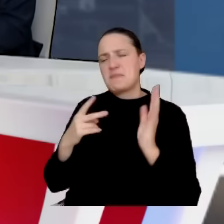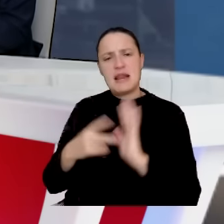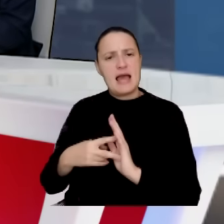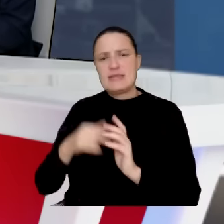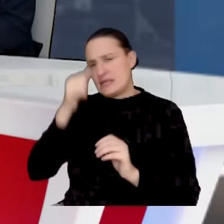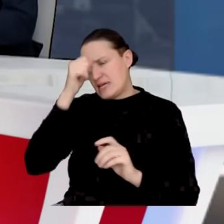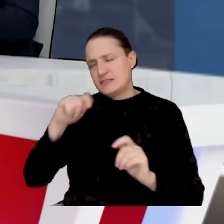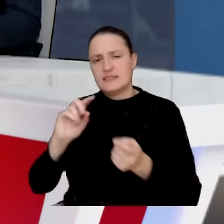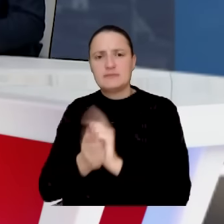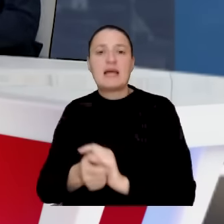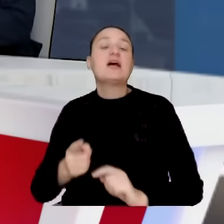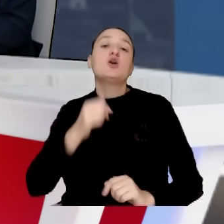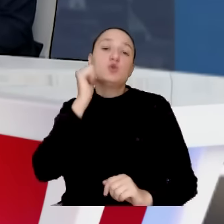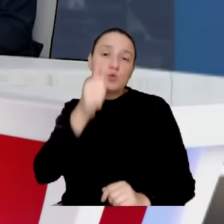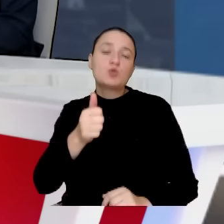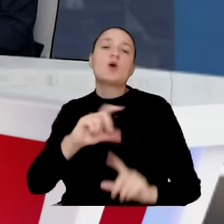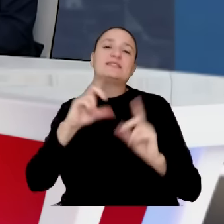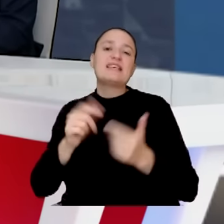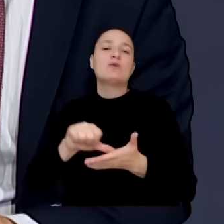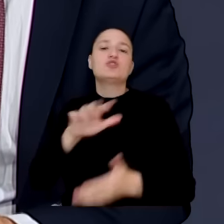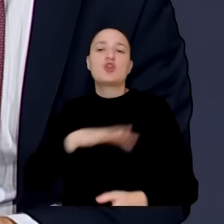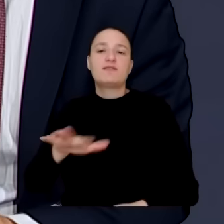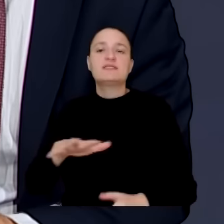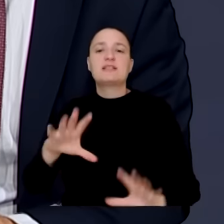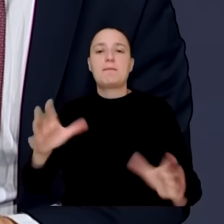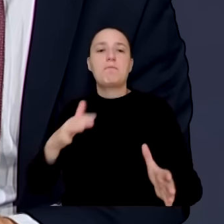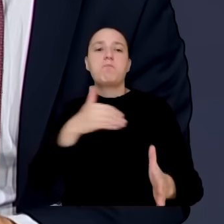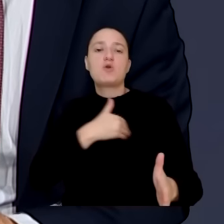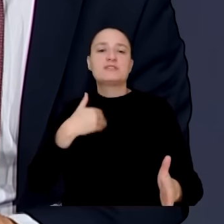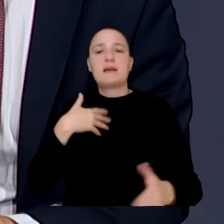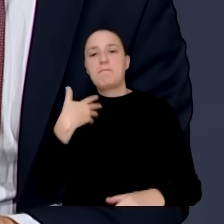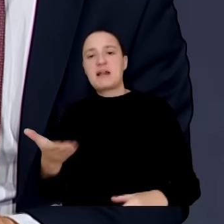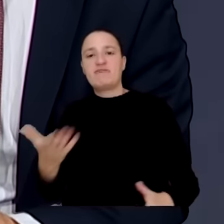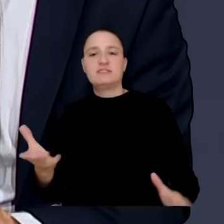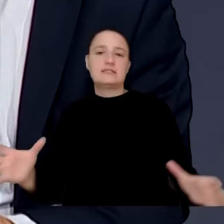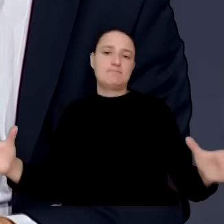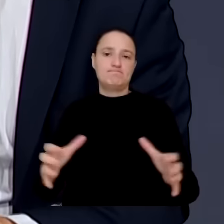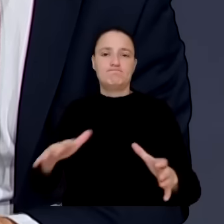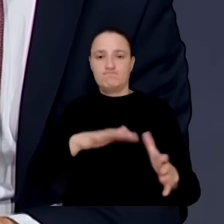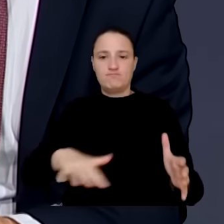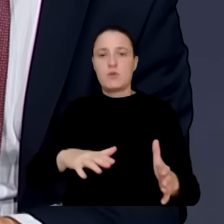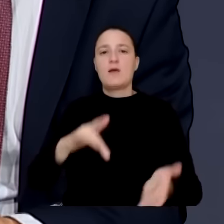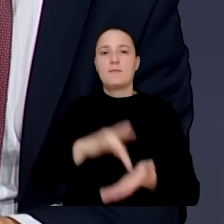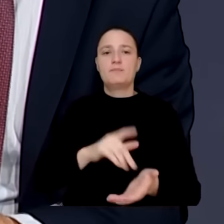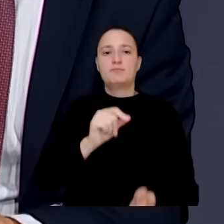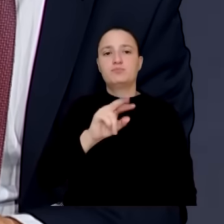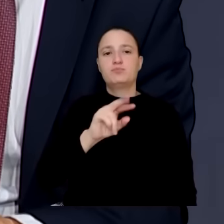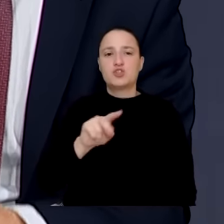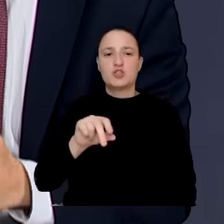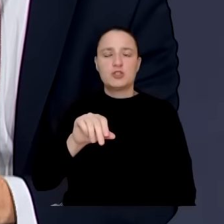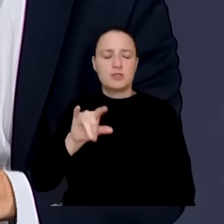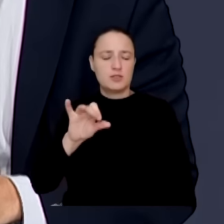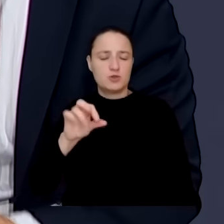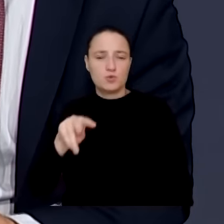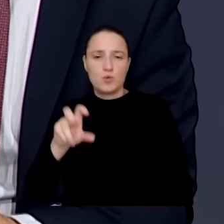bardzo ważne wydarzenie dla całego środowiska polskiej prawicy przy susze z udziałem kierownictwa naszej formacji politycznej